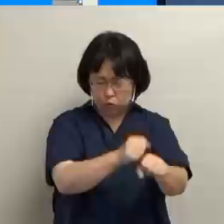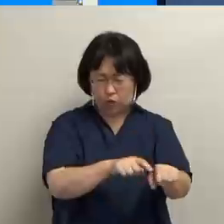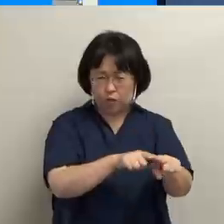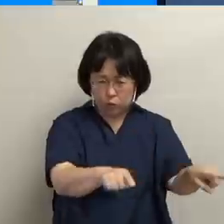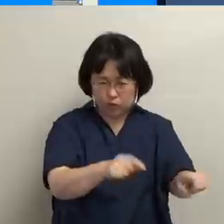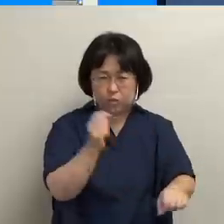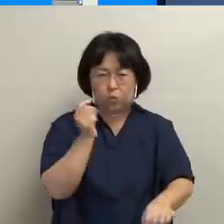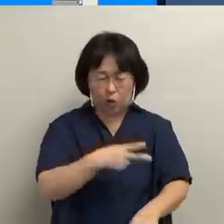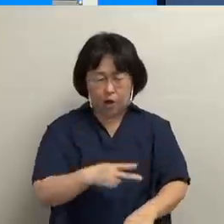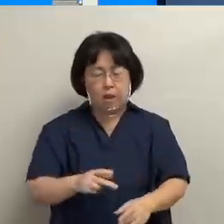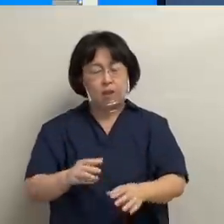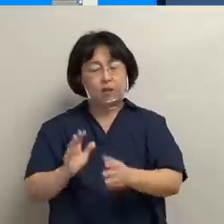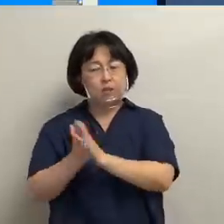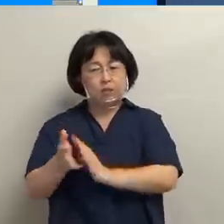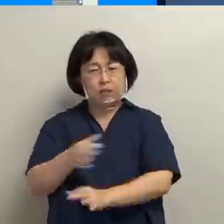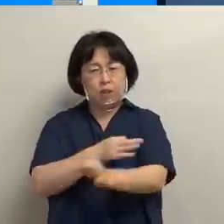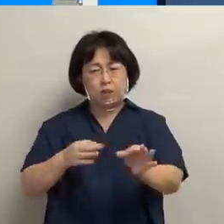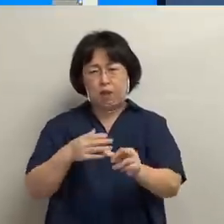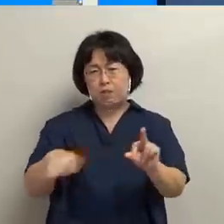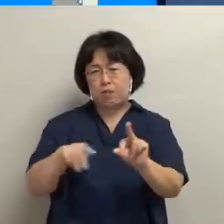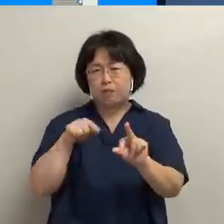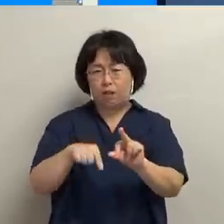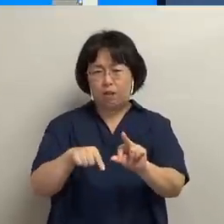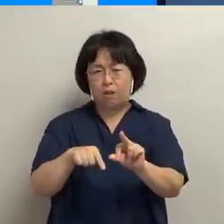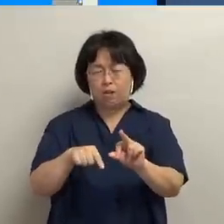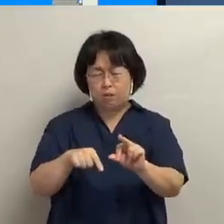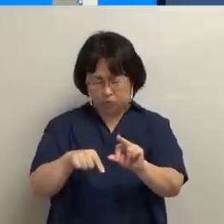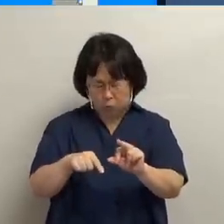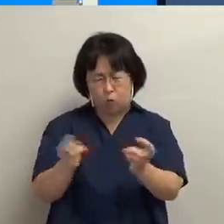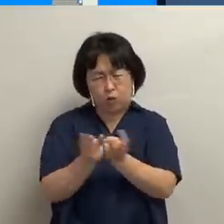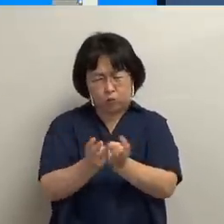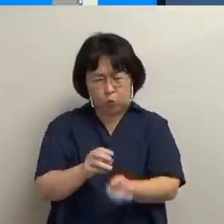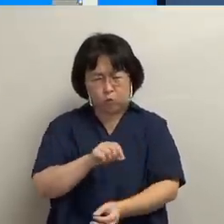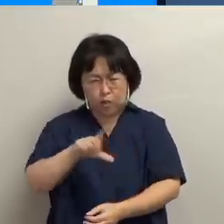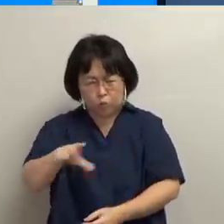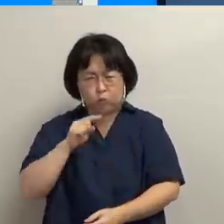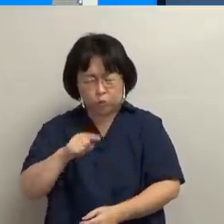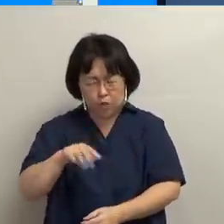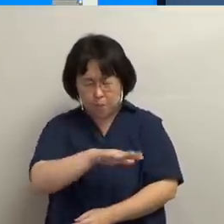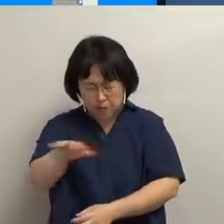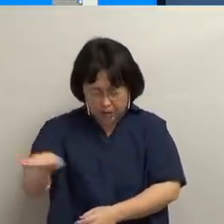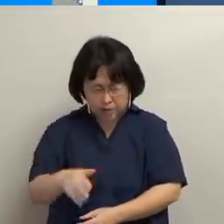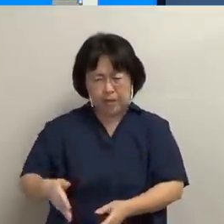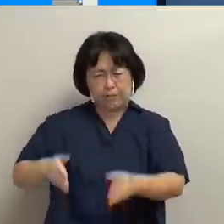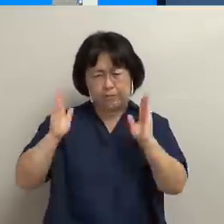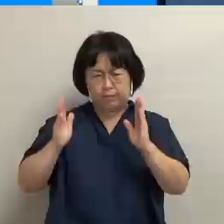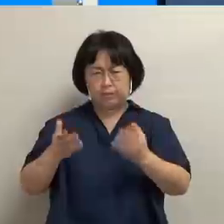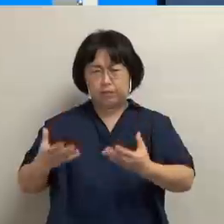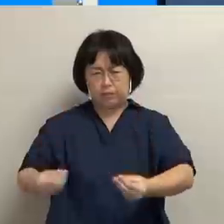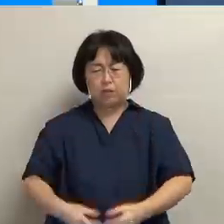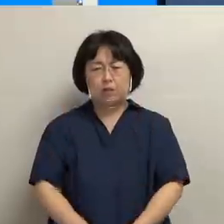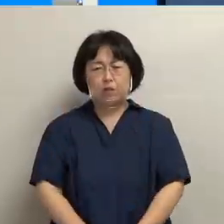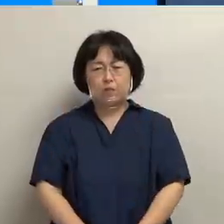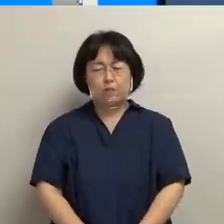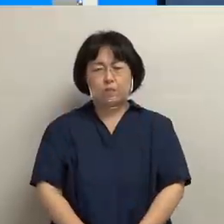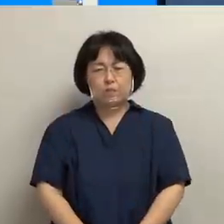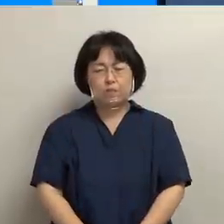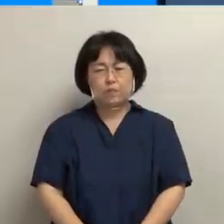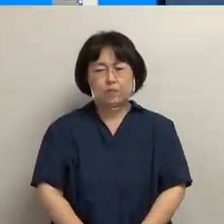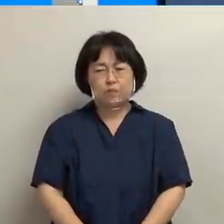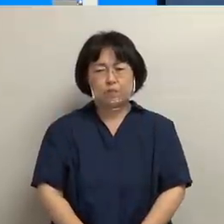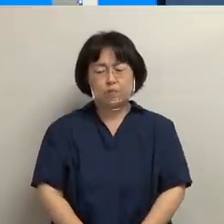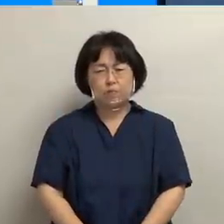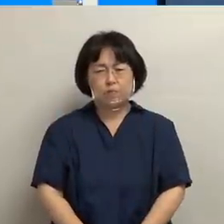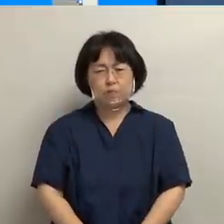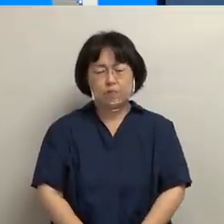経営センターを増強するということについてはもう全会一致で県議会の後押しもいただいていますあのチート県議会はもちろん健全な緊張